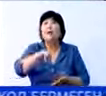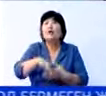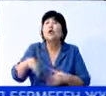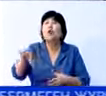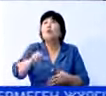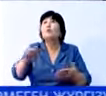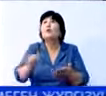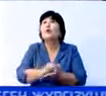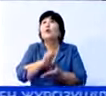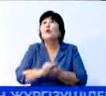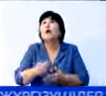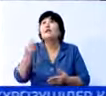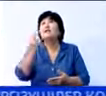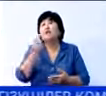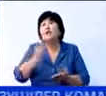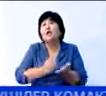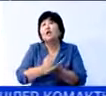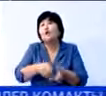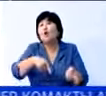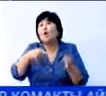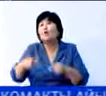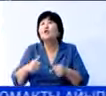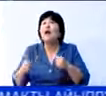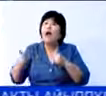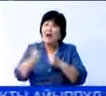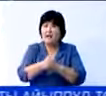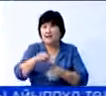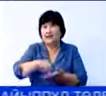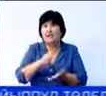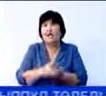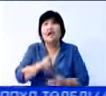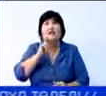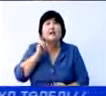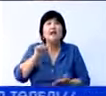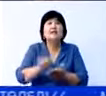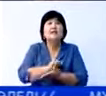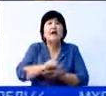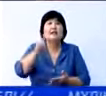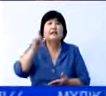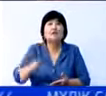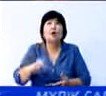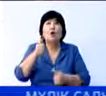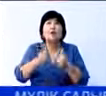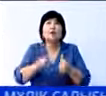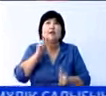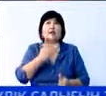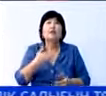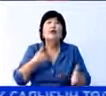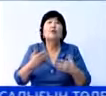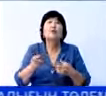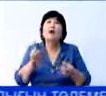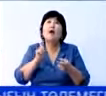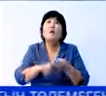облысымыз құжаттарды цифрлық жүйеге көшіруде алда келе жатыр. Жас архивистердің конкурсы бұл жастарға бір-бірімен